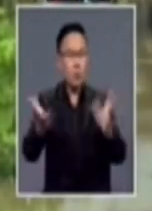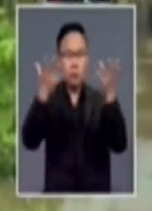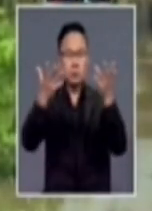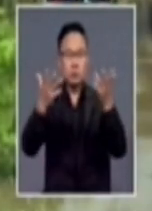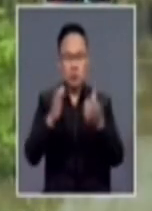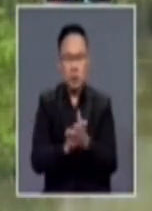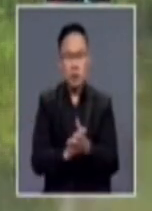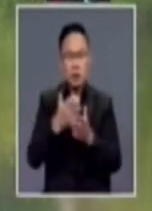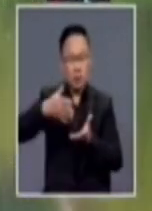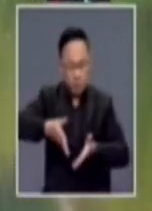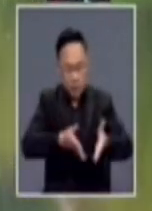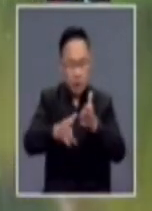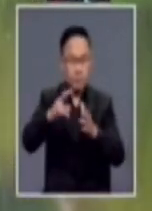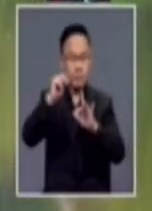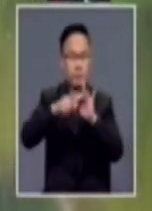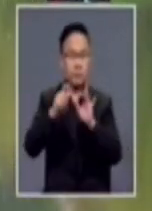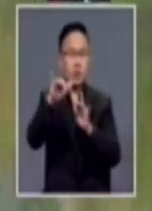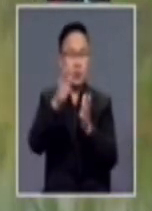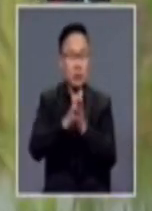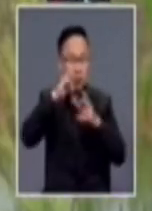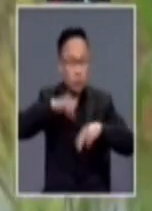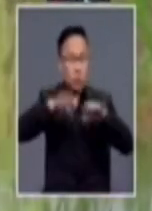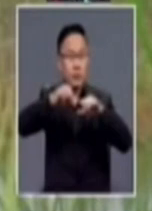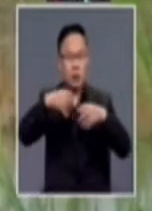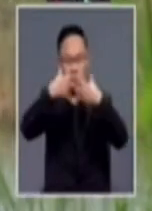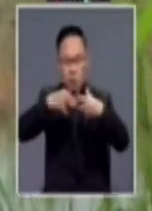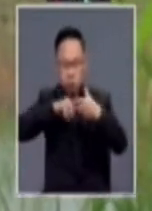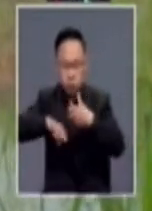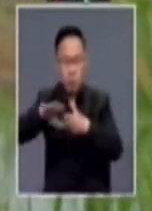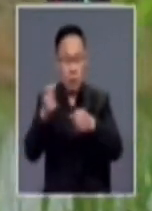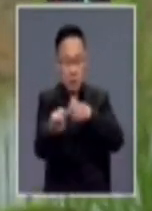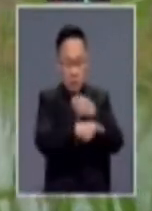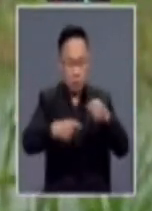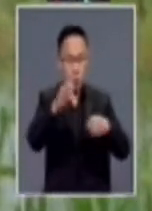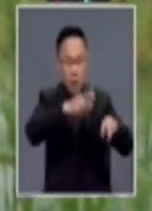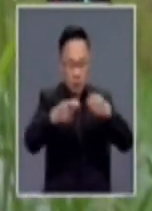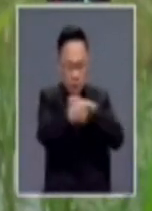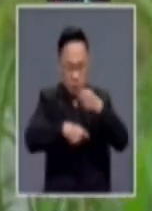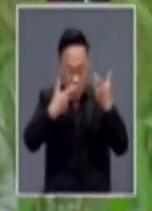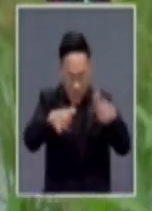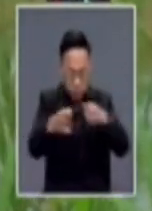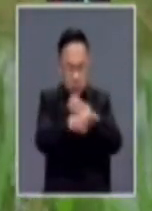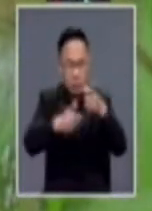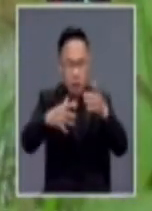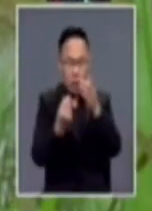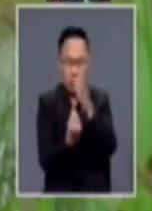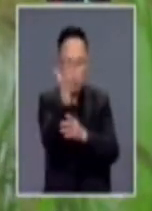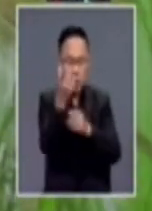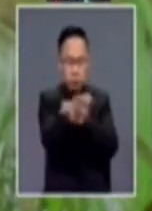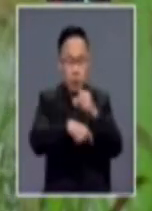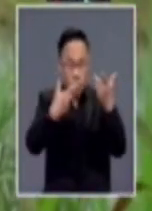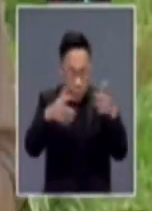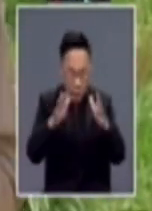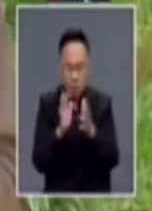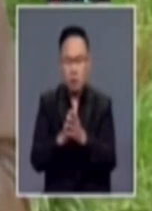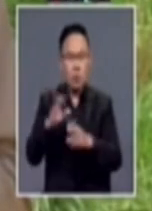แม่น้ำน้อยซึ่งท่วมบ้านเรือนราษฎรเนี่ยเข้าไปในสู่พื้นที่นะครับพื้นที่นาซึ่งเป็นที่เก็บน้ำที่เราจัดเตรียมไว้เป็นแก้มลิ